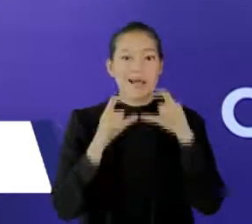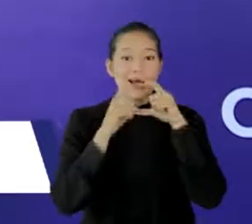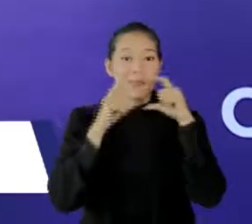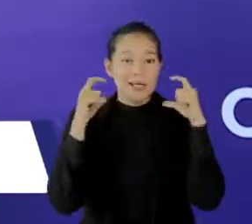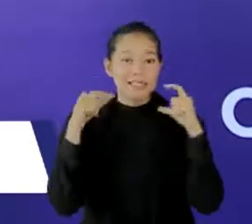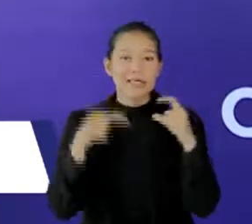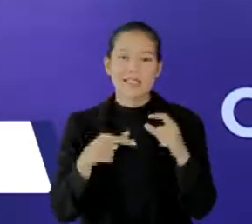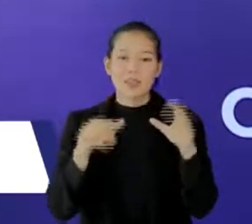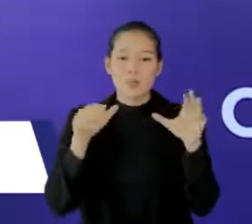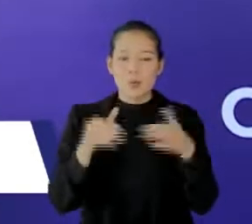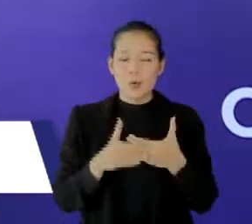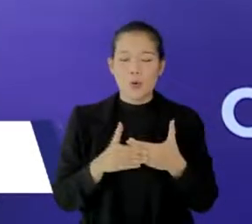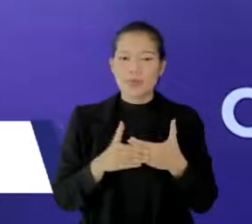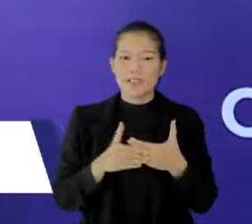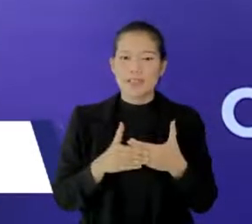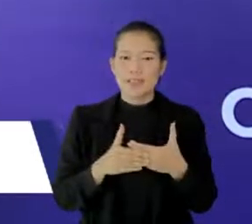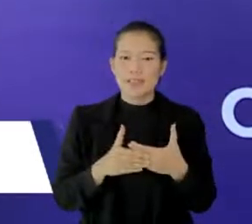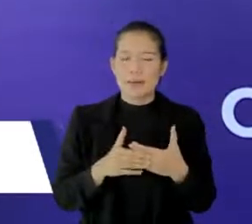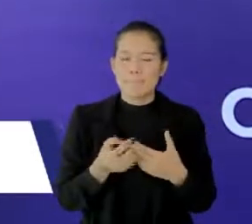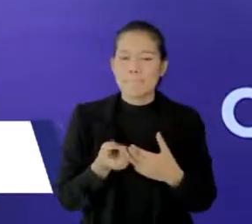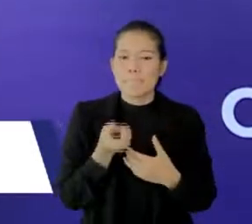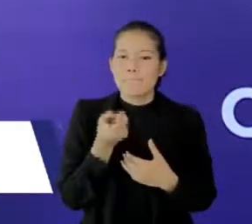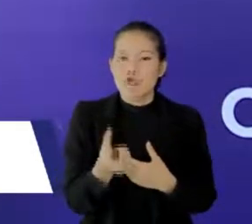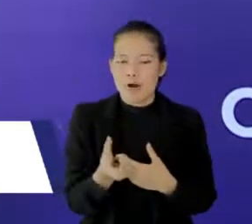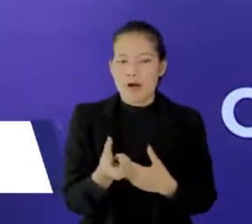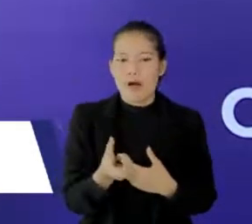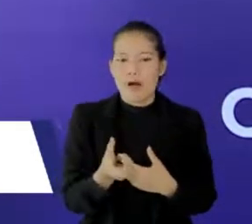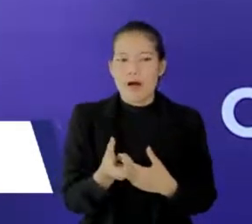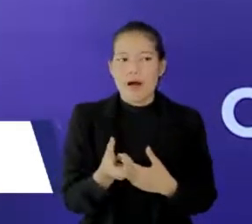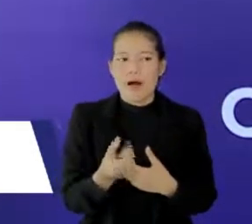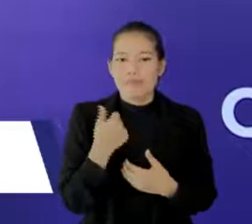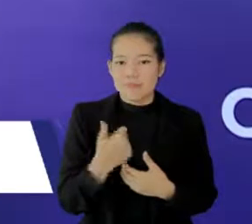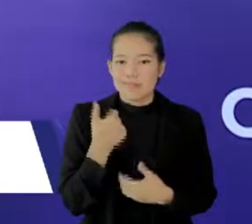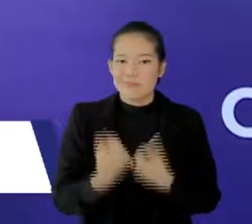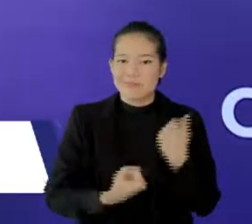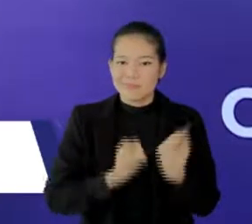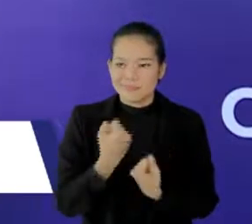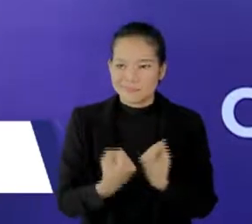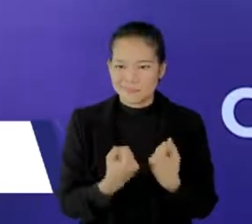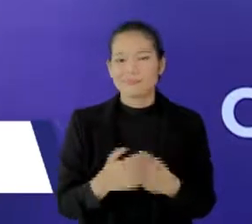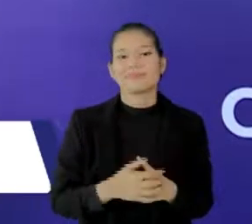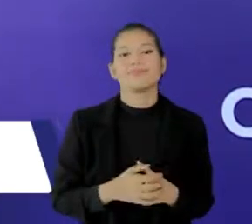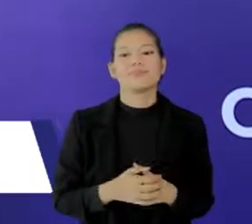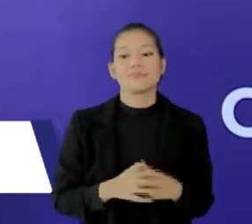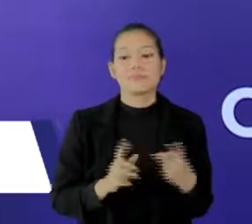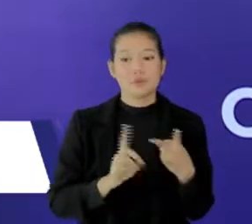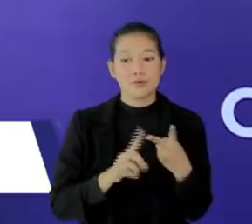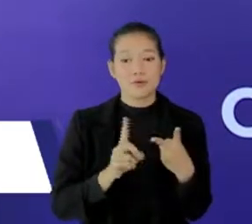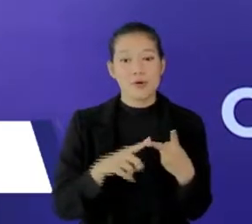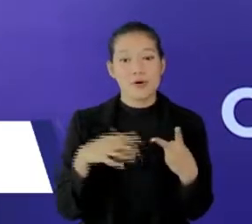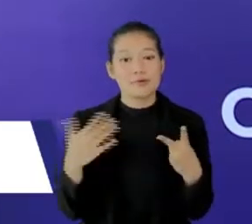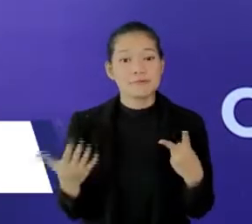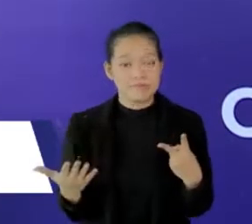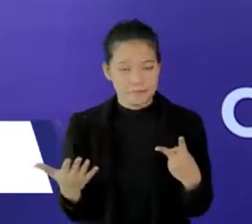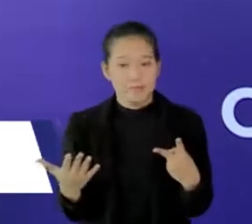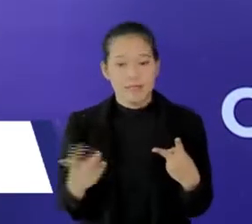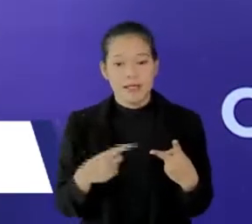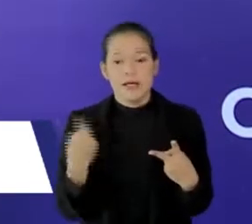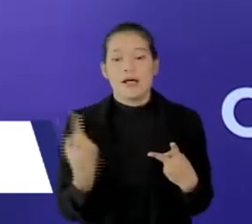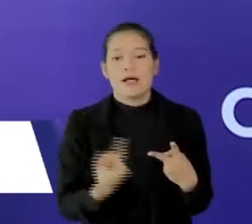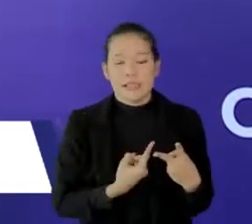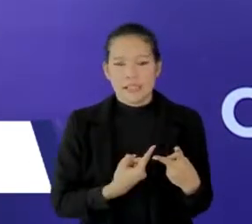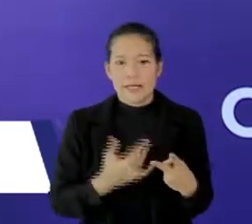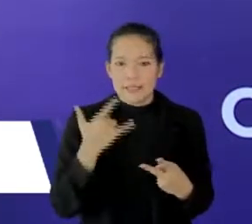ini adalah proteksi diri yang paling mudah untuk dilakukan. Lalu yang kedua, kita juga terus